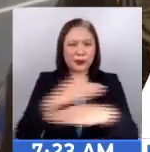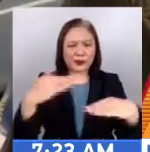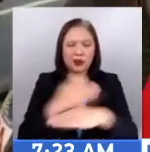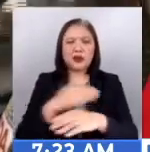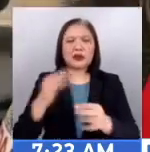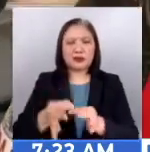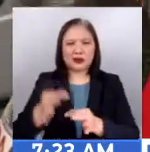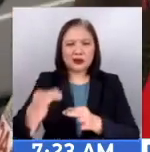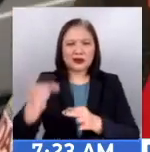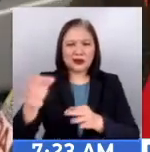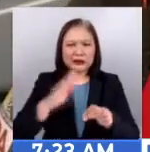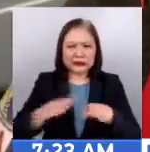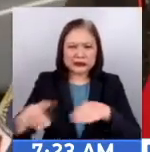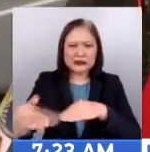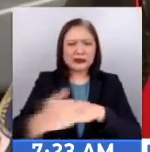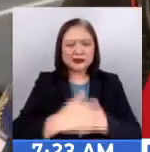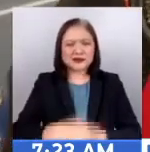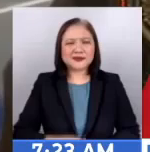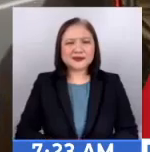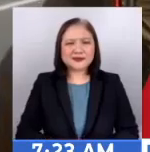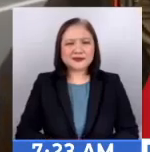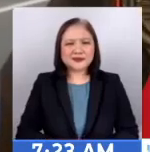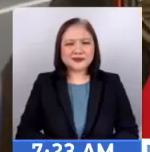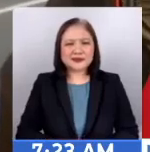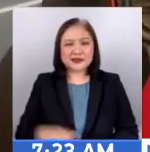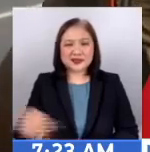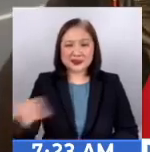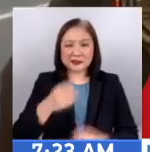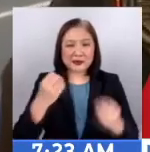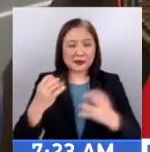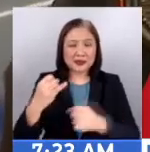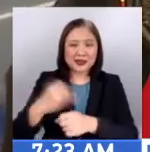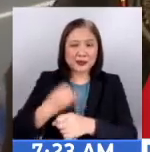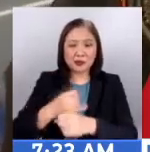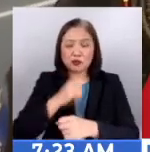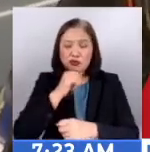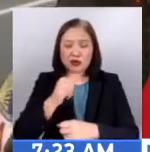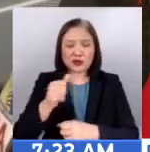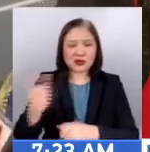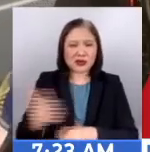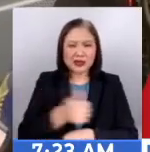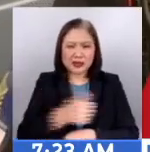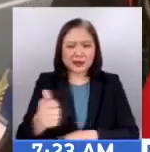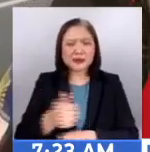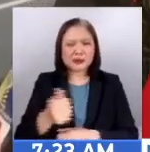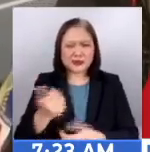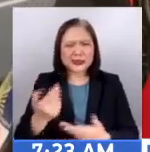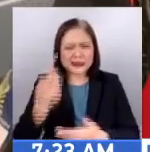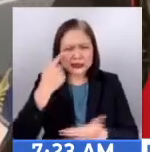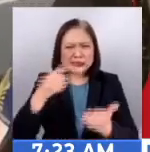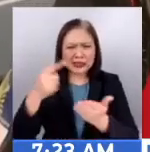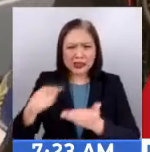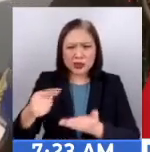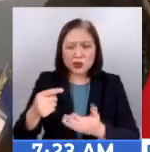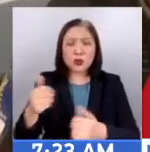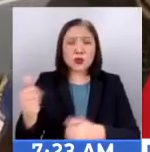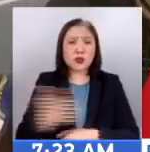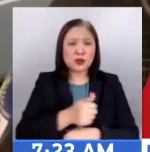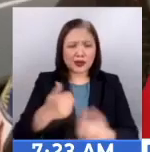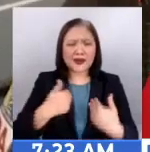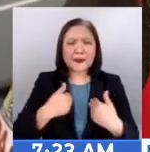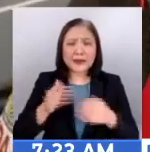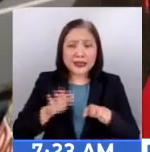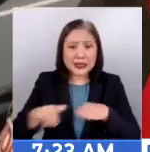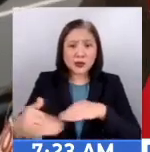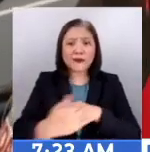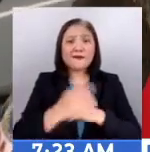mga to. Sa maraming mga jeepney, hindi bumabiyahe, kaya kailangan siguraduhin natin yung mga bumabiyahe ay makaikot na mabilis